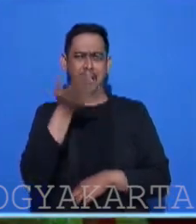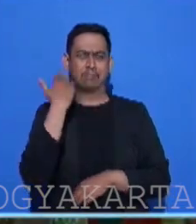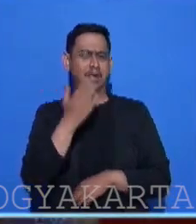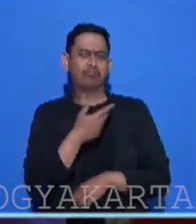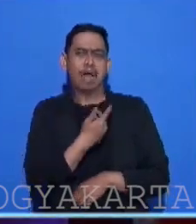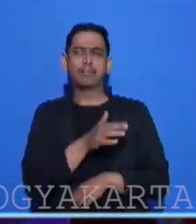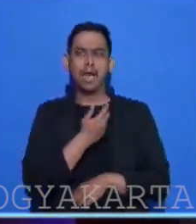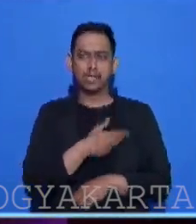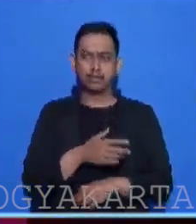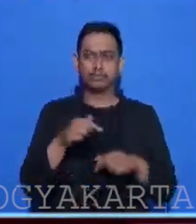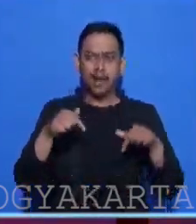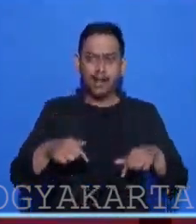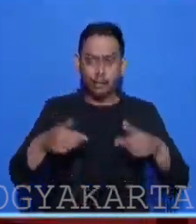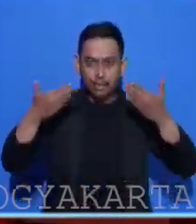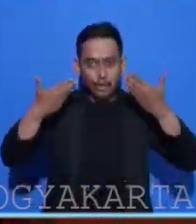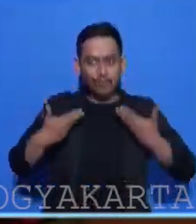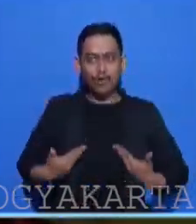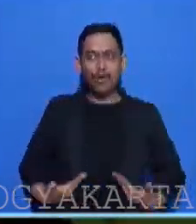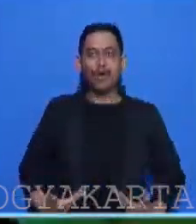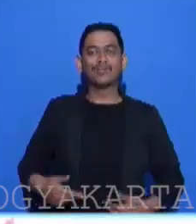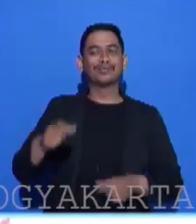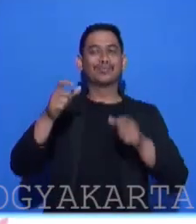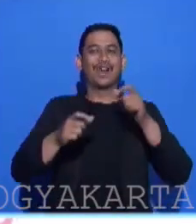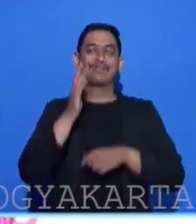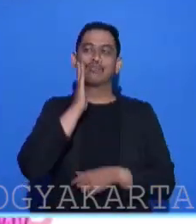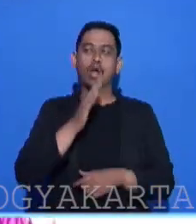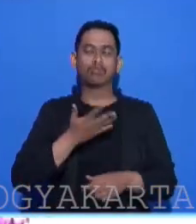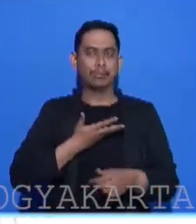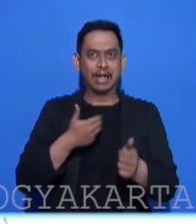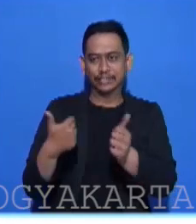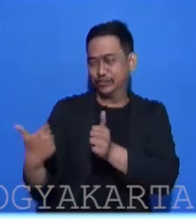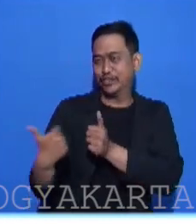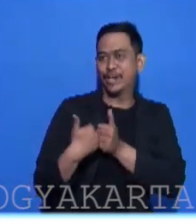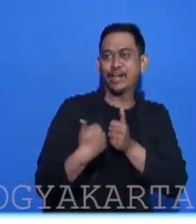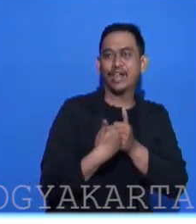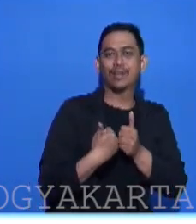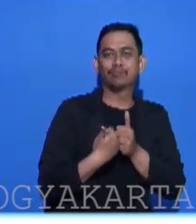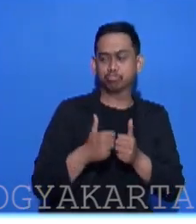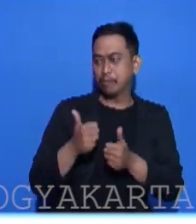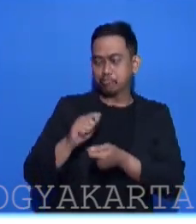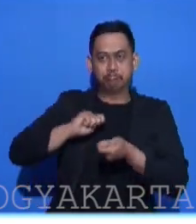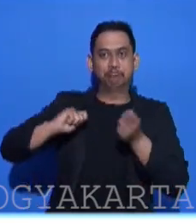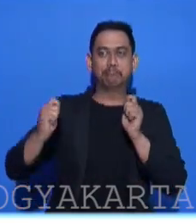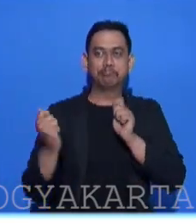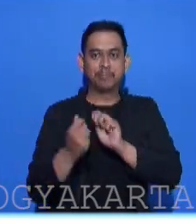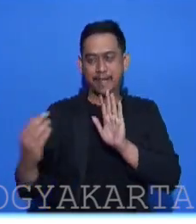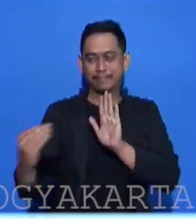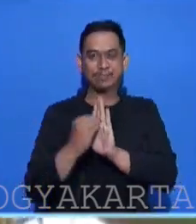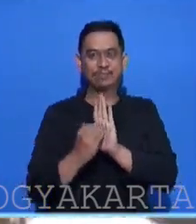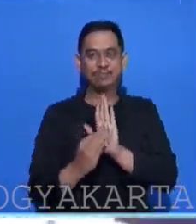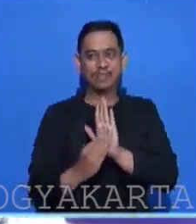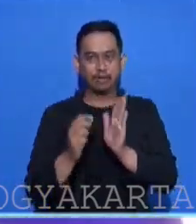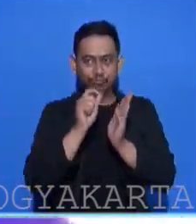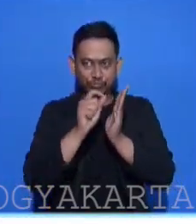justru semakin memikat di kalangan anak-anak muda. Banyak desainer yang melakukan terobosan dengan memadupadankan kebaya dengan